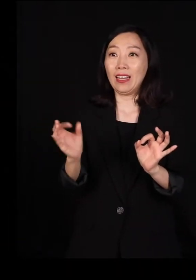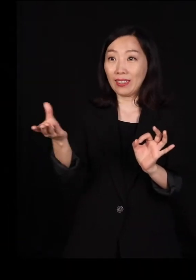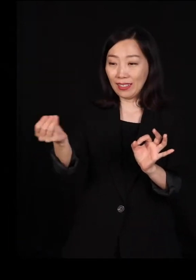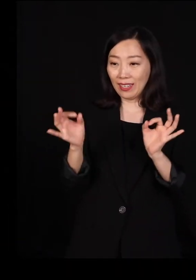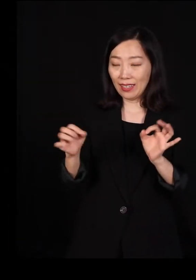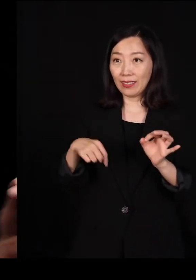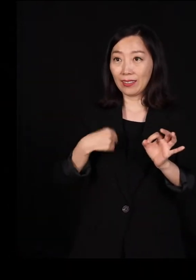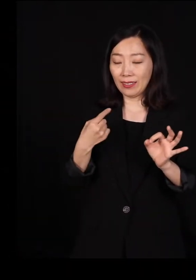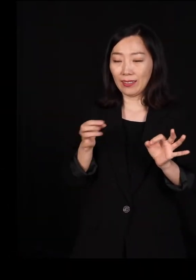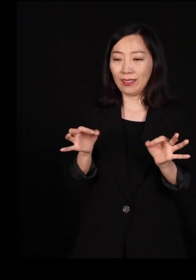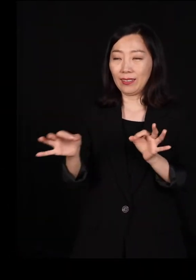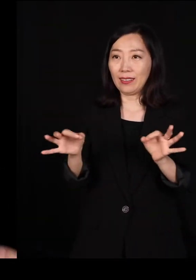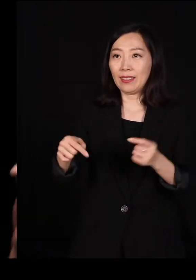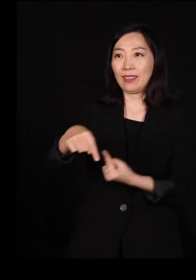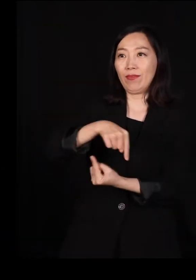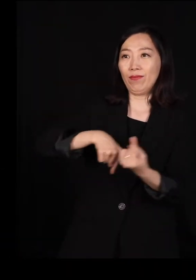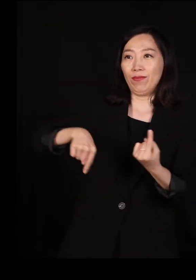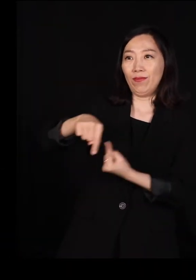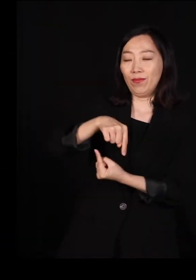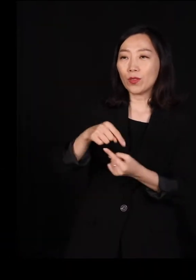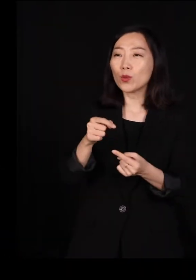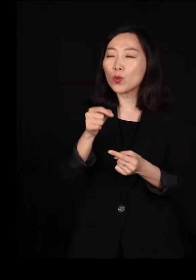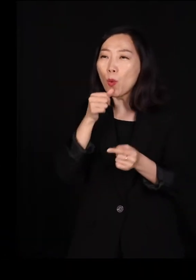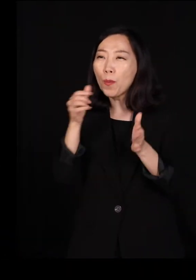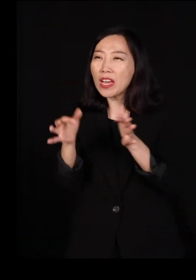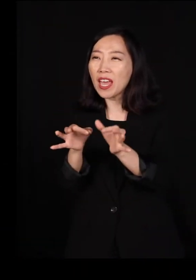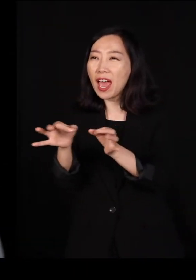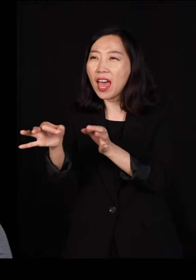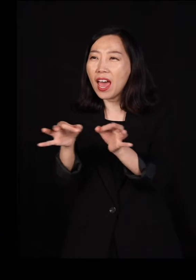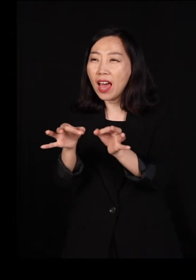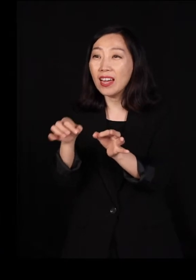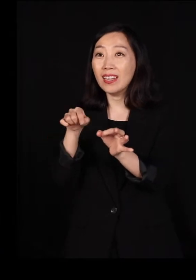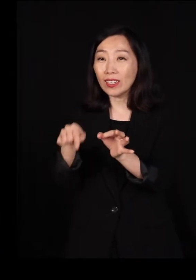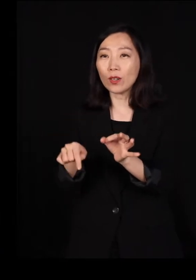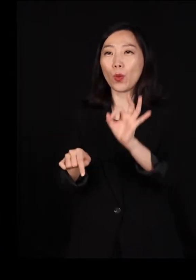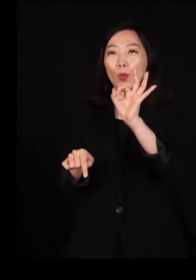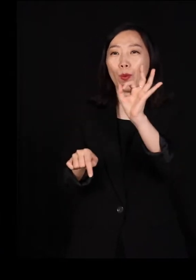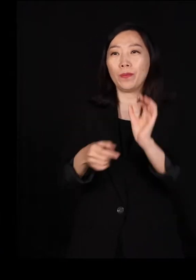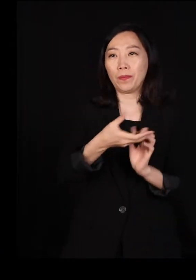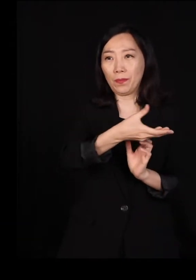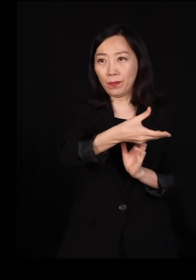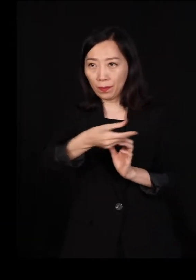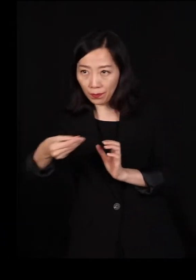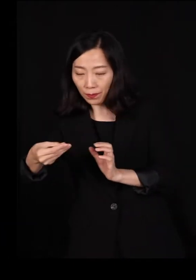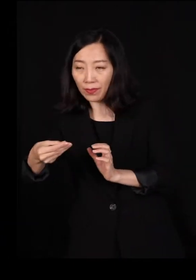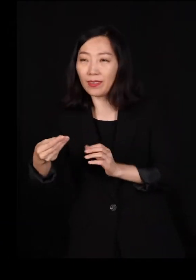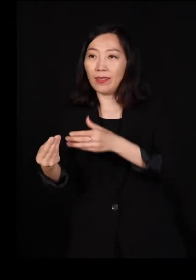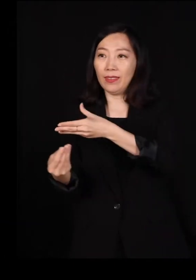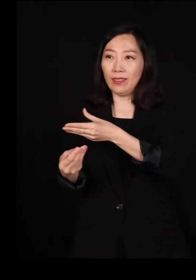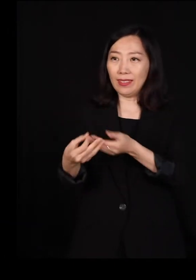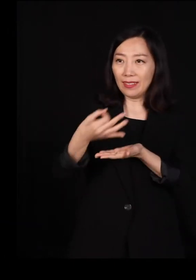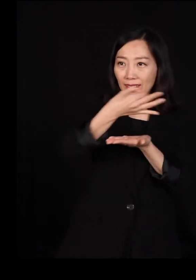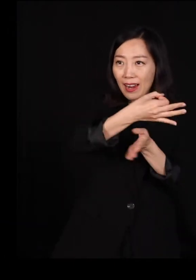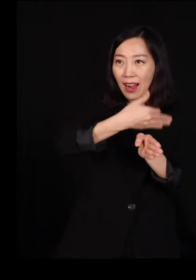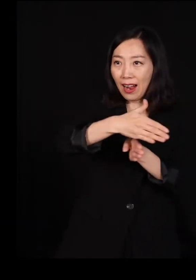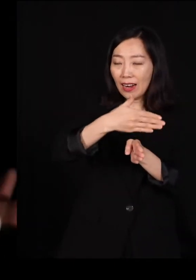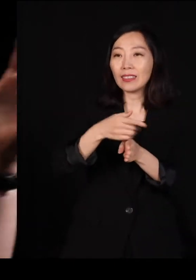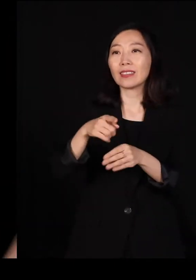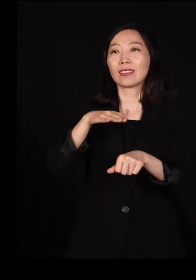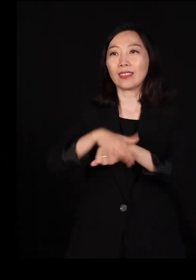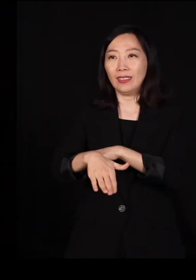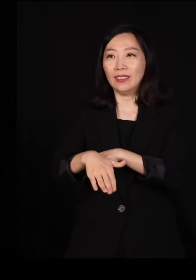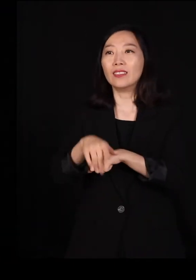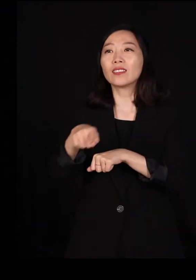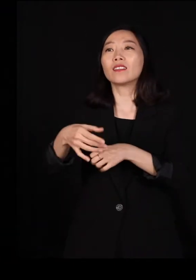대출을 자영업자들, 소상공인들한테 작은 금액을 주면서 그거를 약간 이제 기업 대출로 사용해 가지고